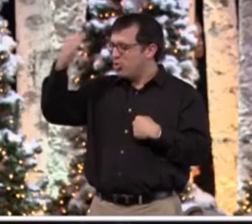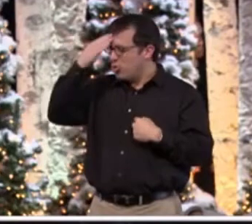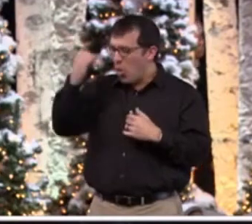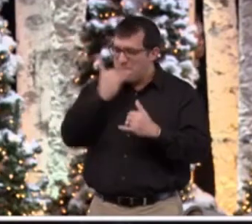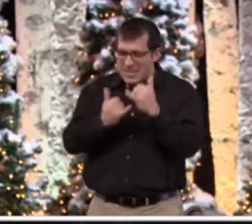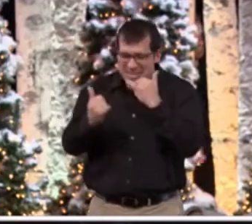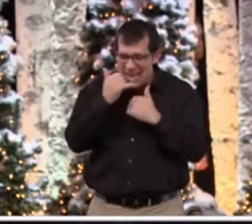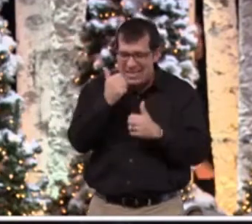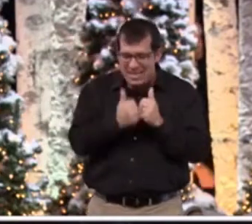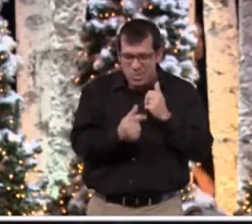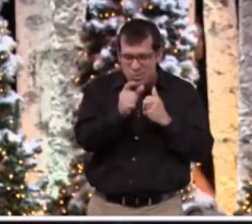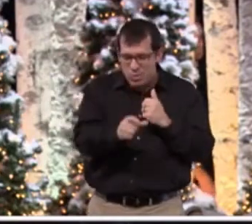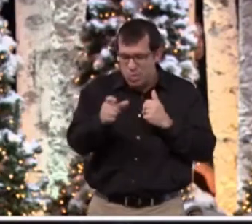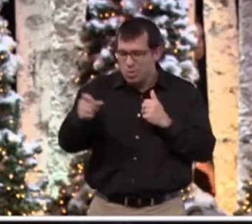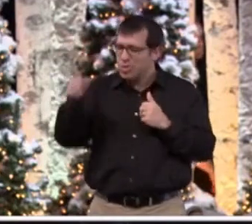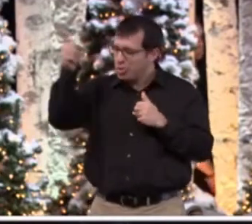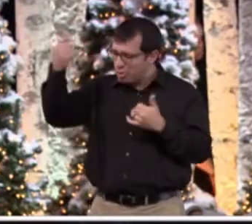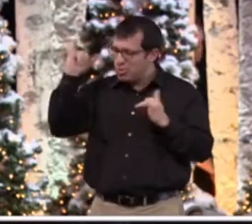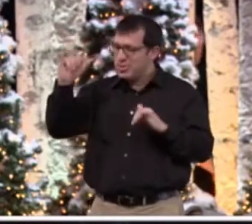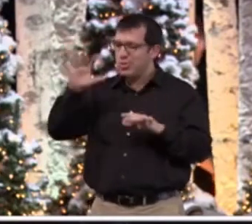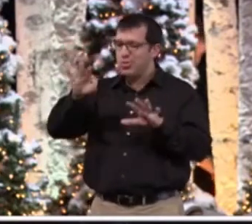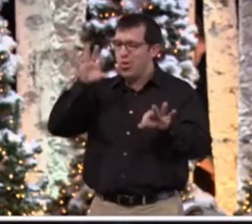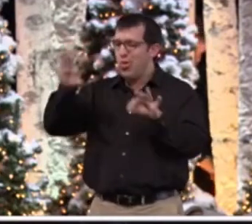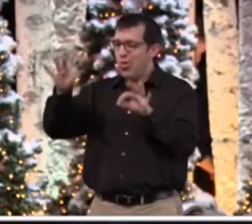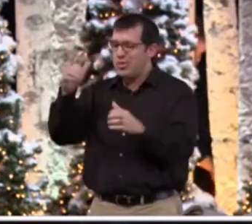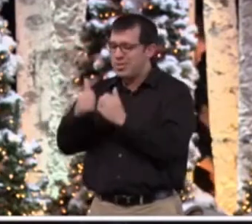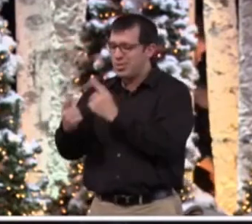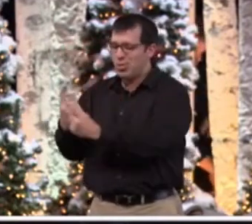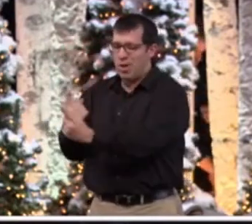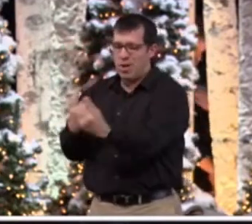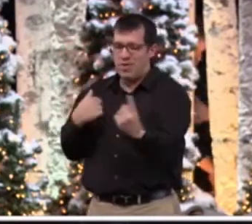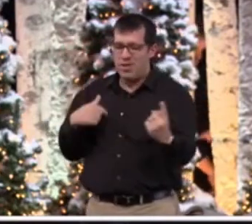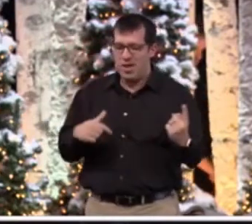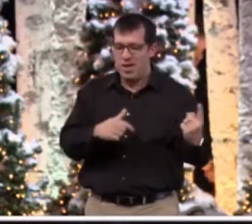जान्दा जान्दै पनि हामीलाई चुन्नुभएका लागि धन्यवाद।